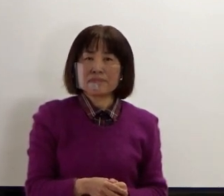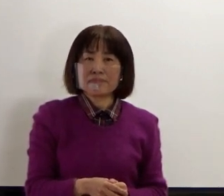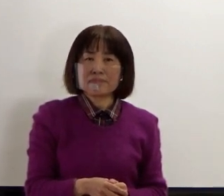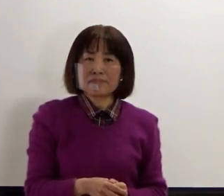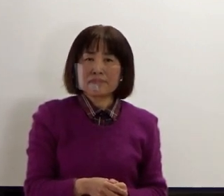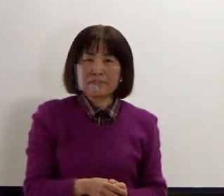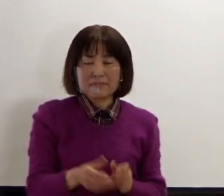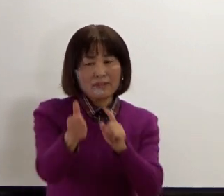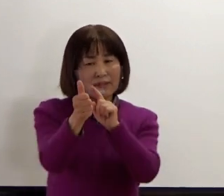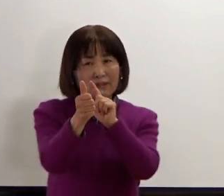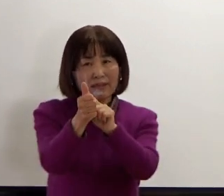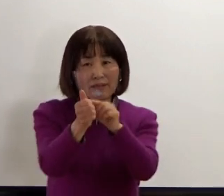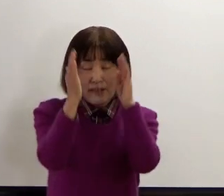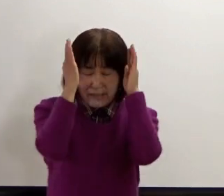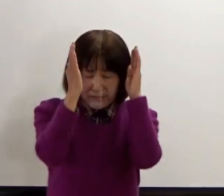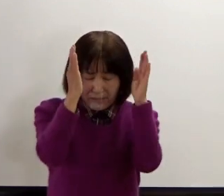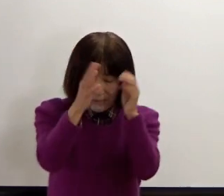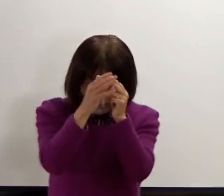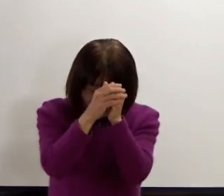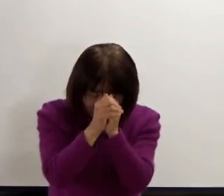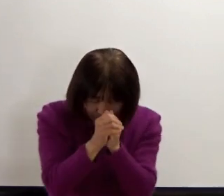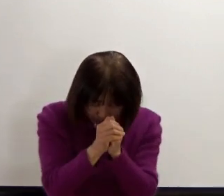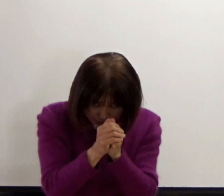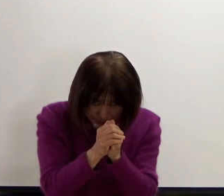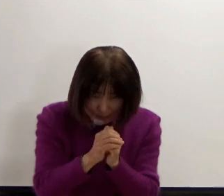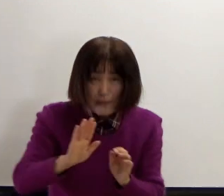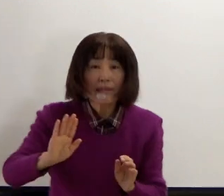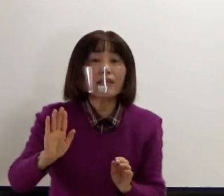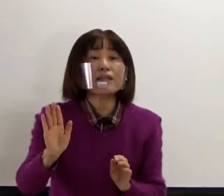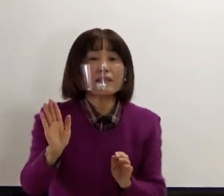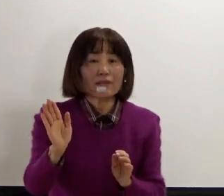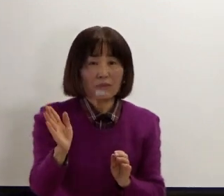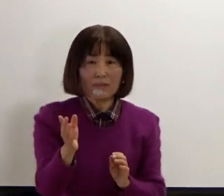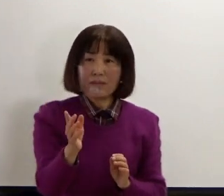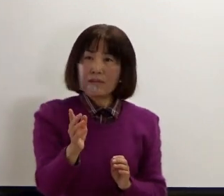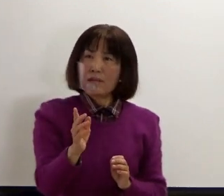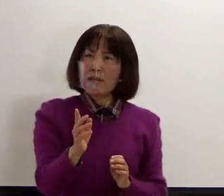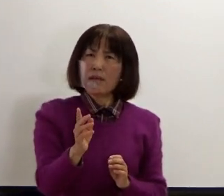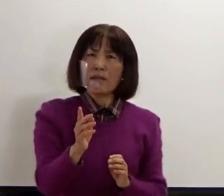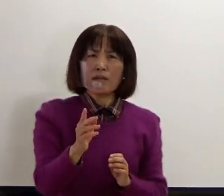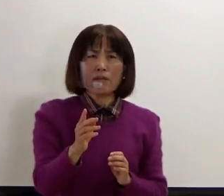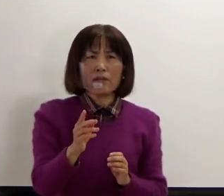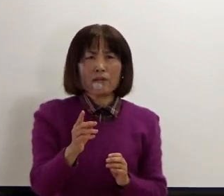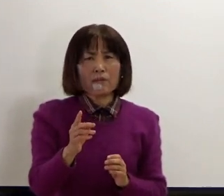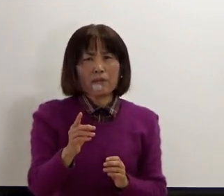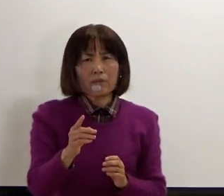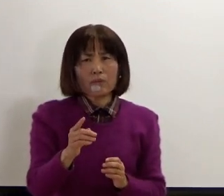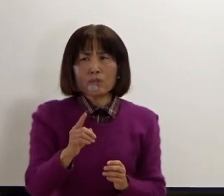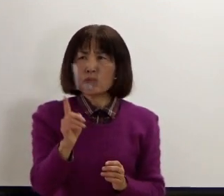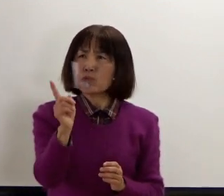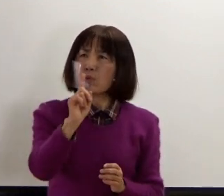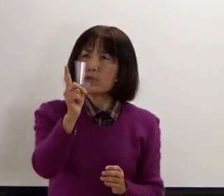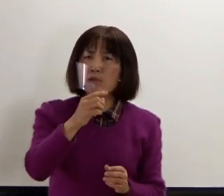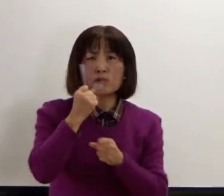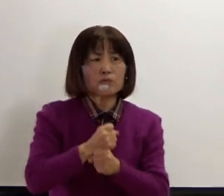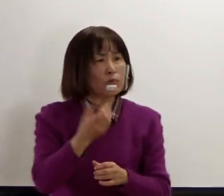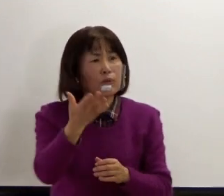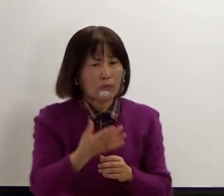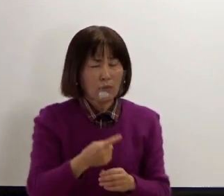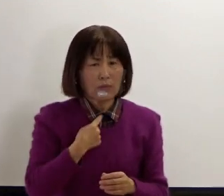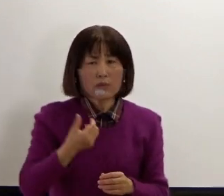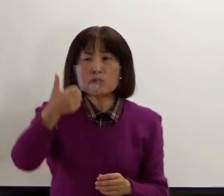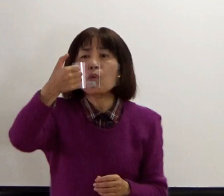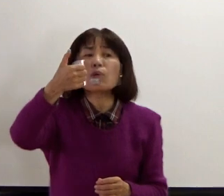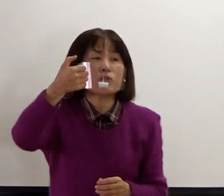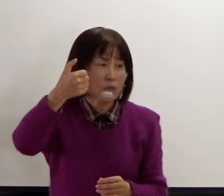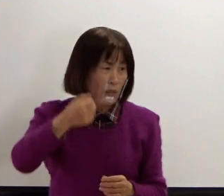彼は一生懸命祈ってたんですが、こう言ってしまいました。何によって私はそれを知ることができるのでしょうか。私は老人ですし、妻